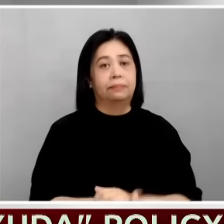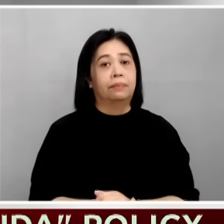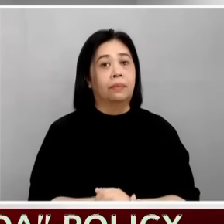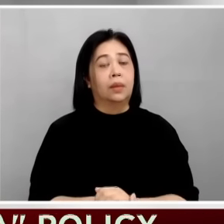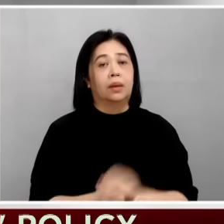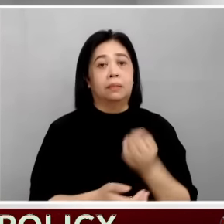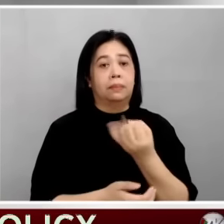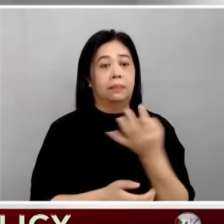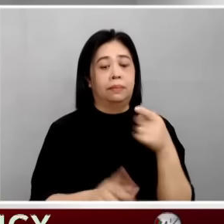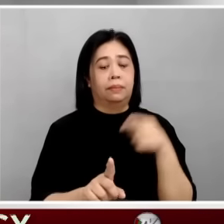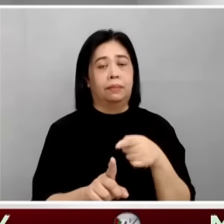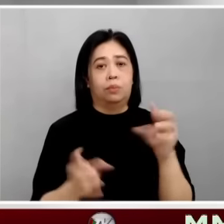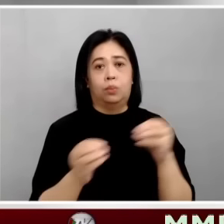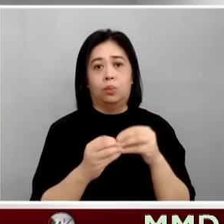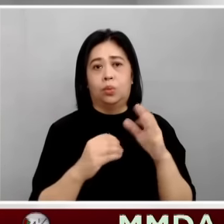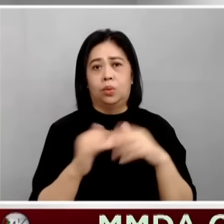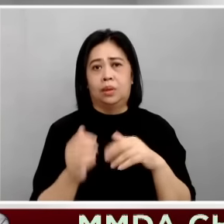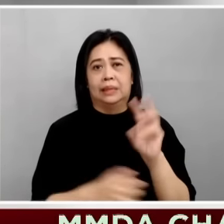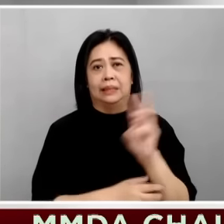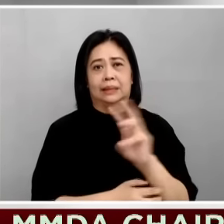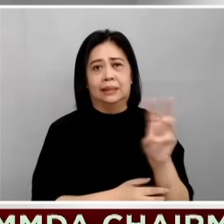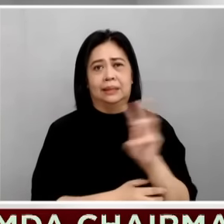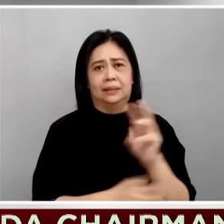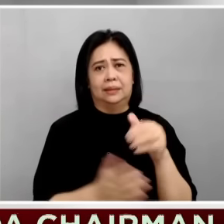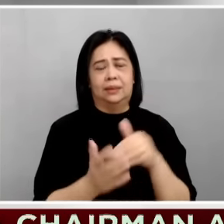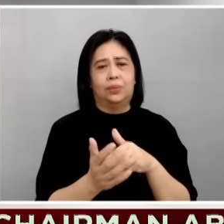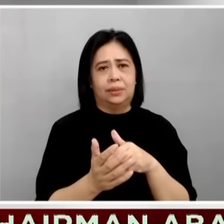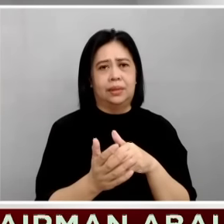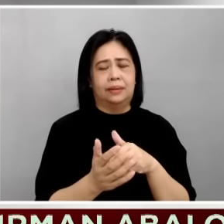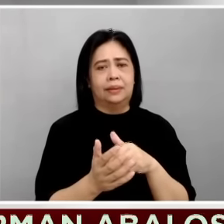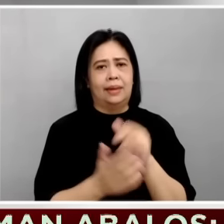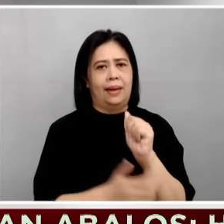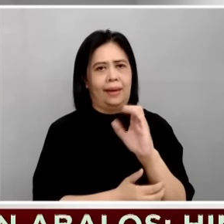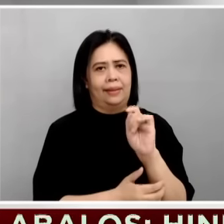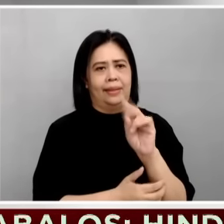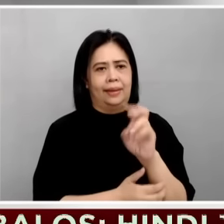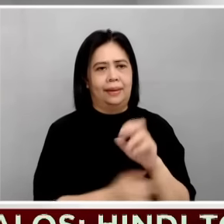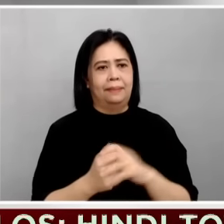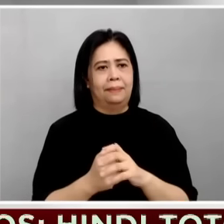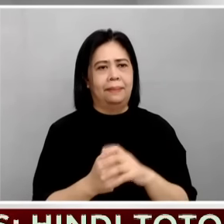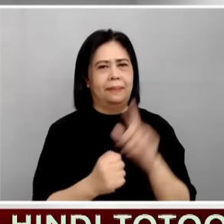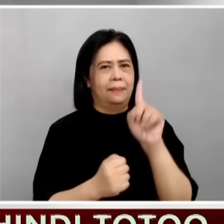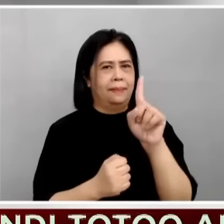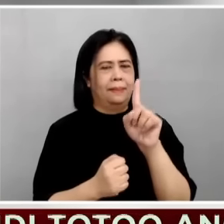bilang na ito, nasa higit na 66,000 ang active cases. May